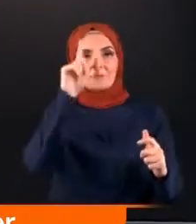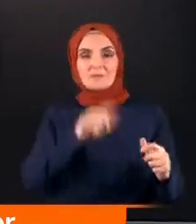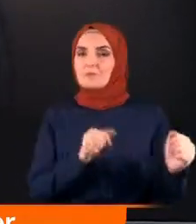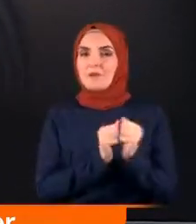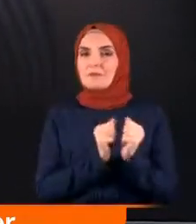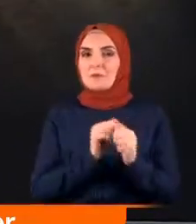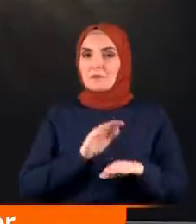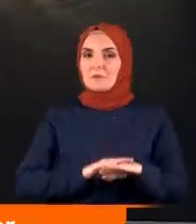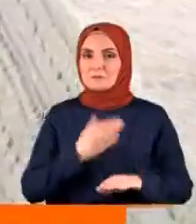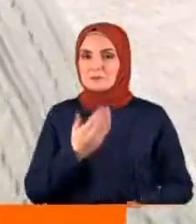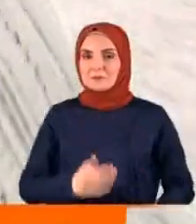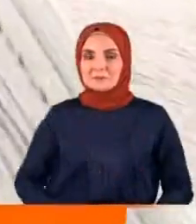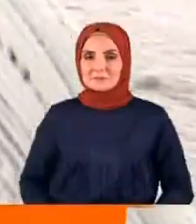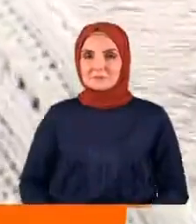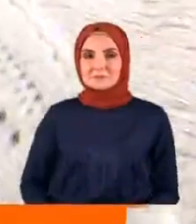geçirdi.